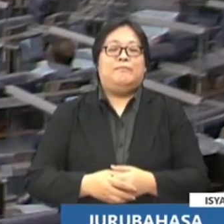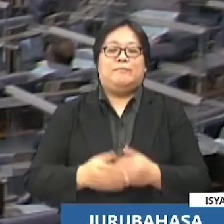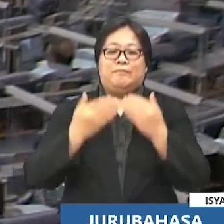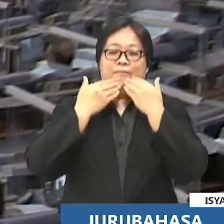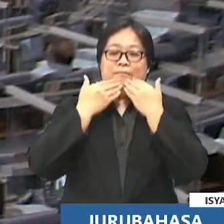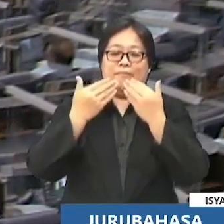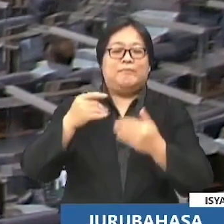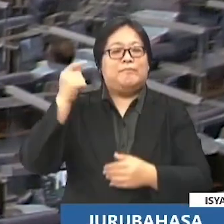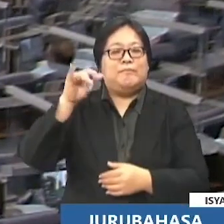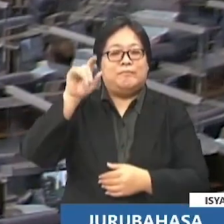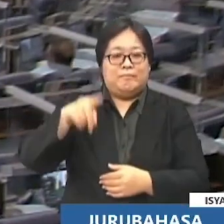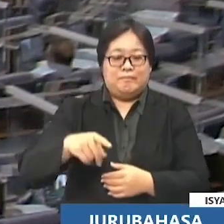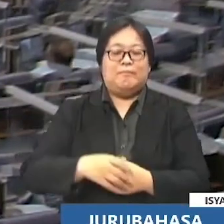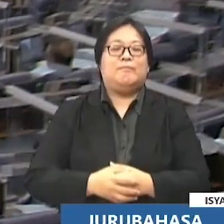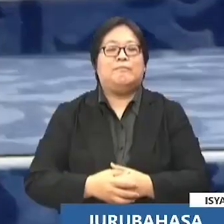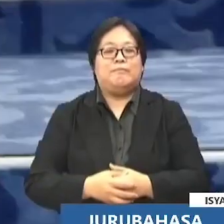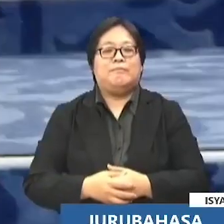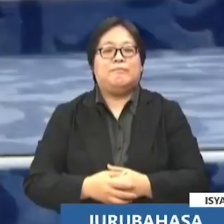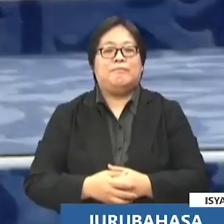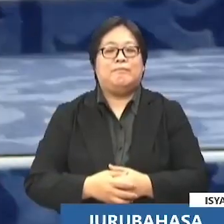kekasih datang tuang